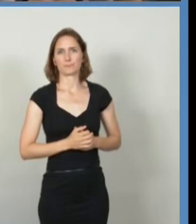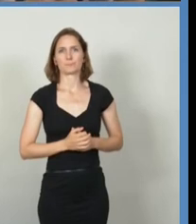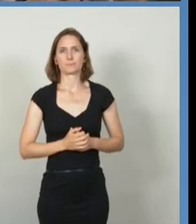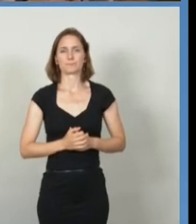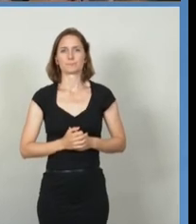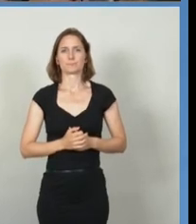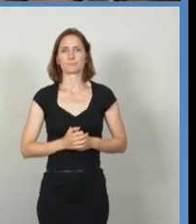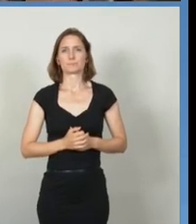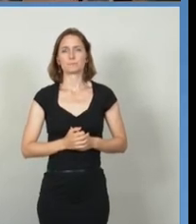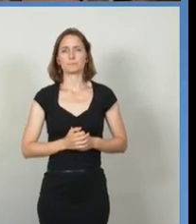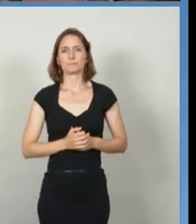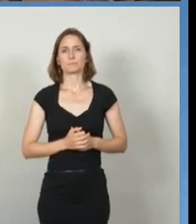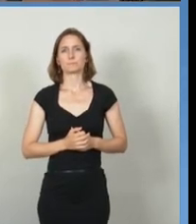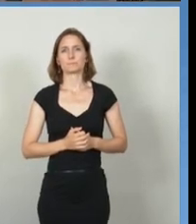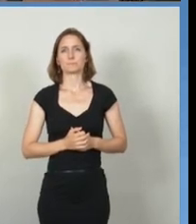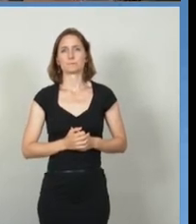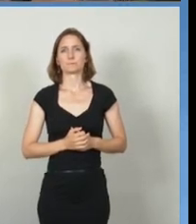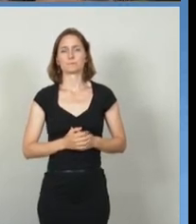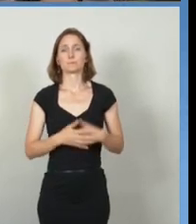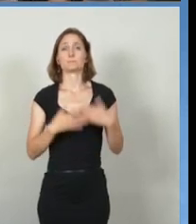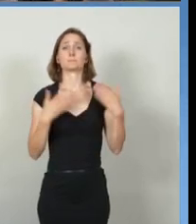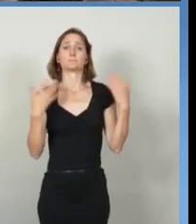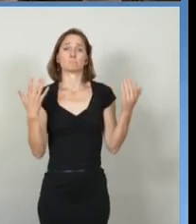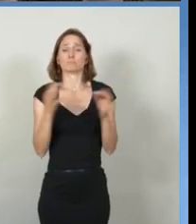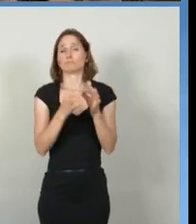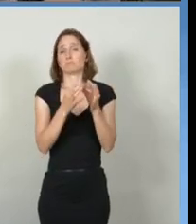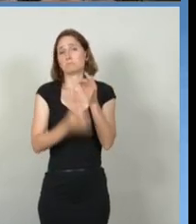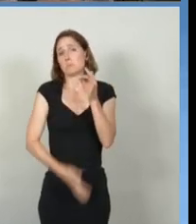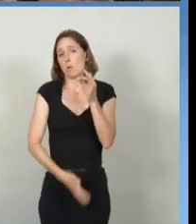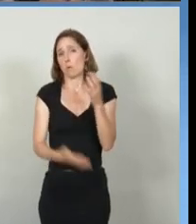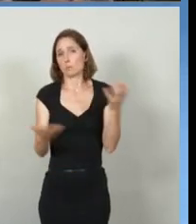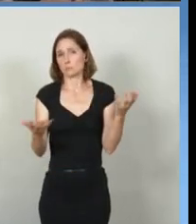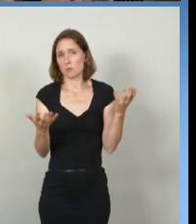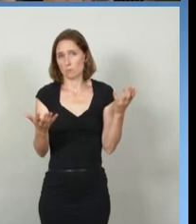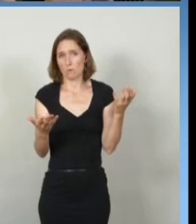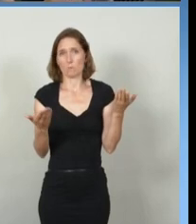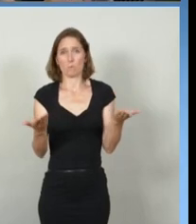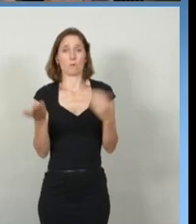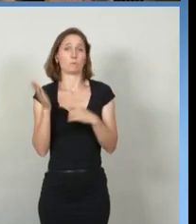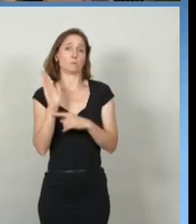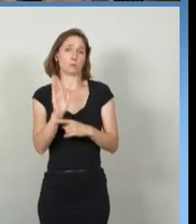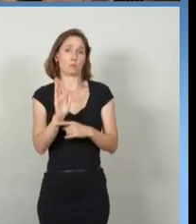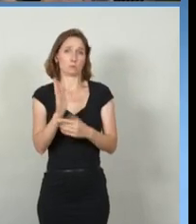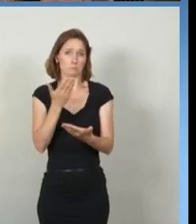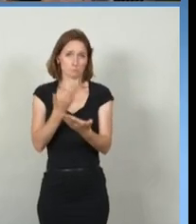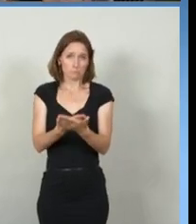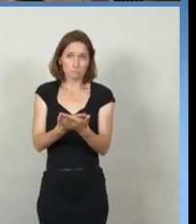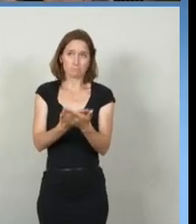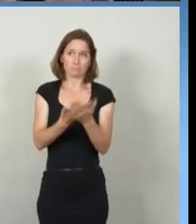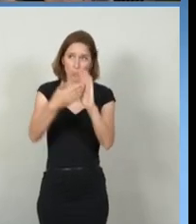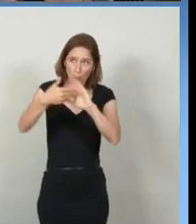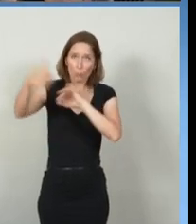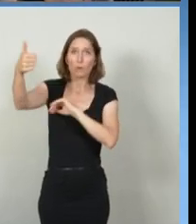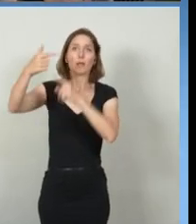pour conclure c'est un bilan aujourd'hui que je vous présente et qui va être transmis à la Commission européenne